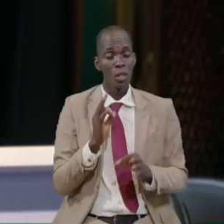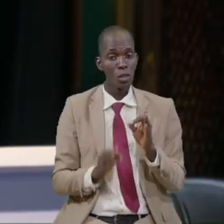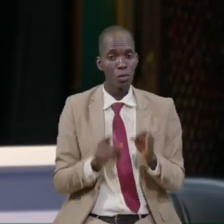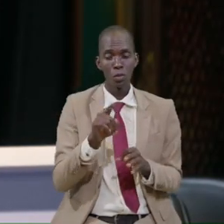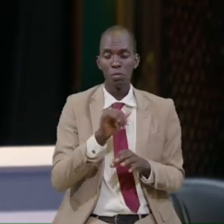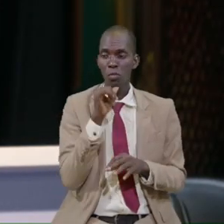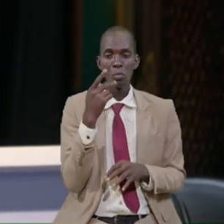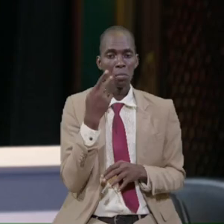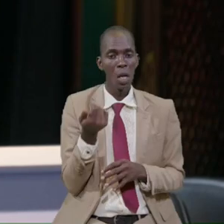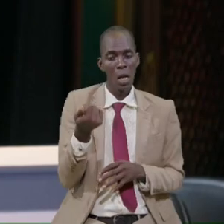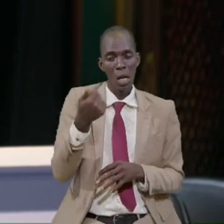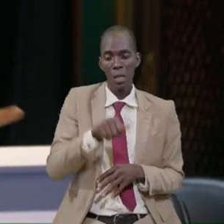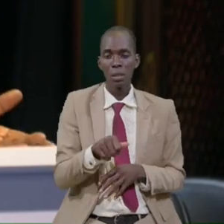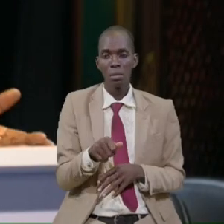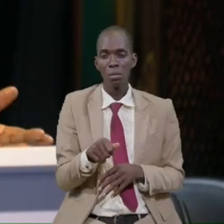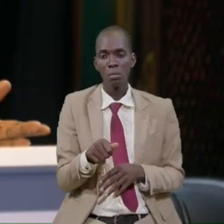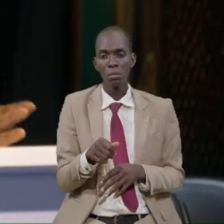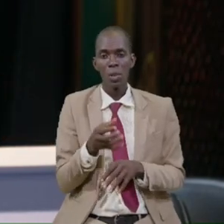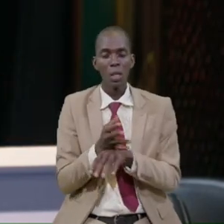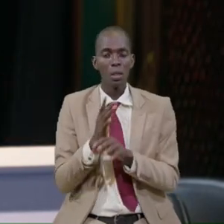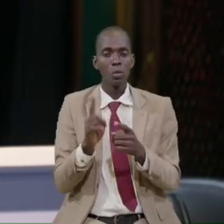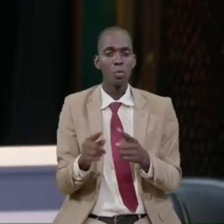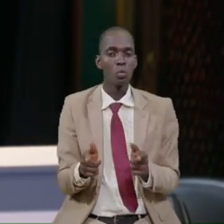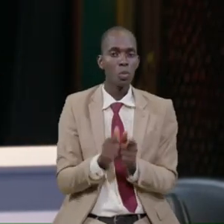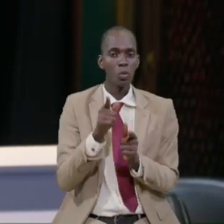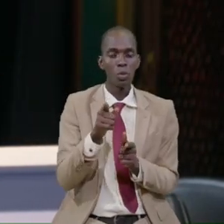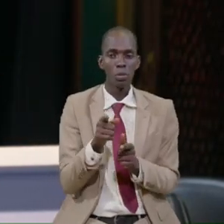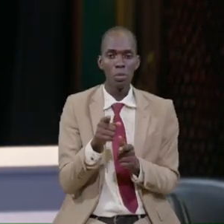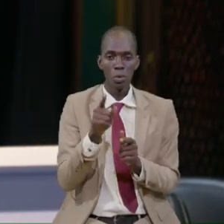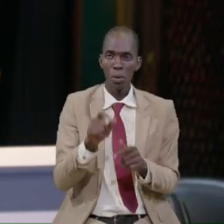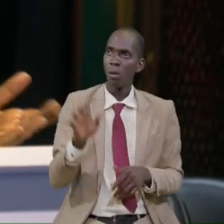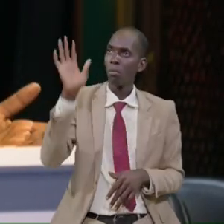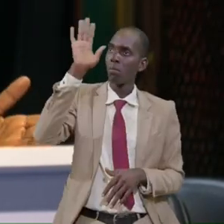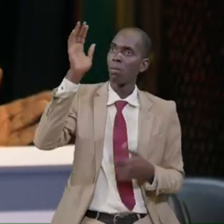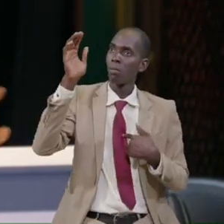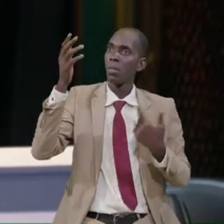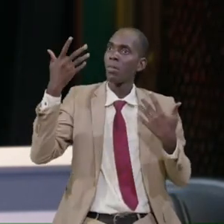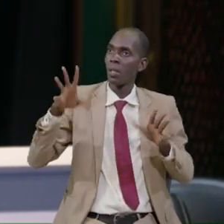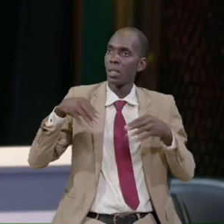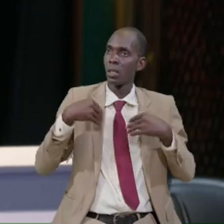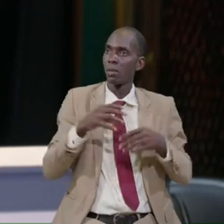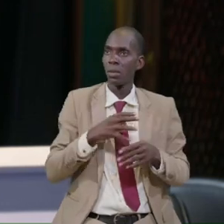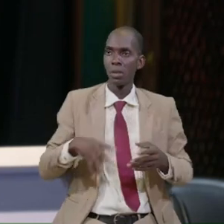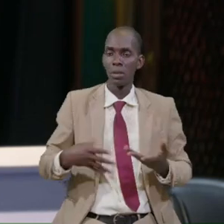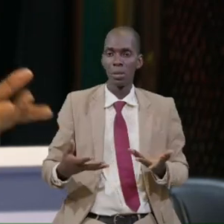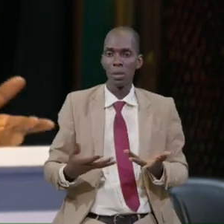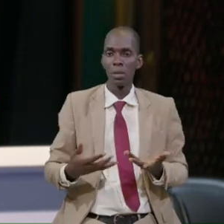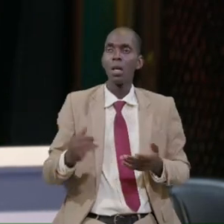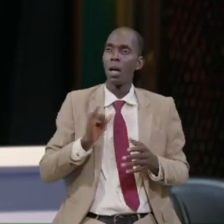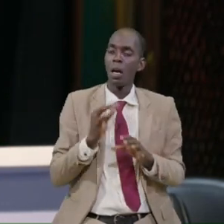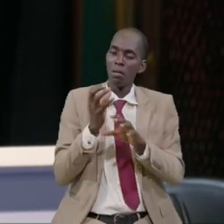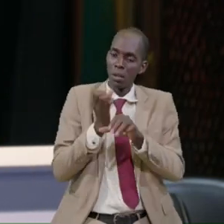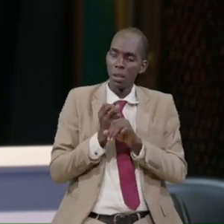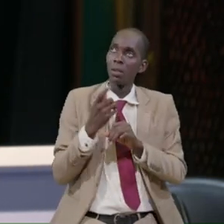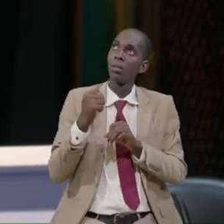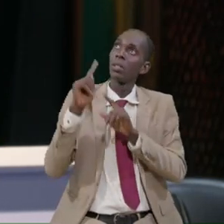conseillers close cette session j'ai donné ma vie à Christ j'ai reçu le